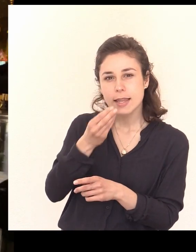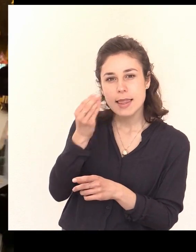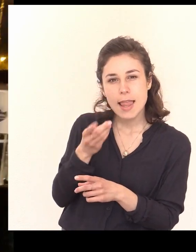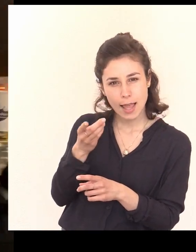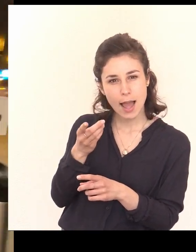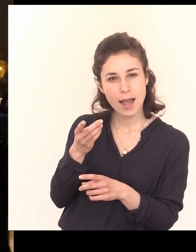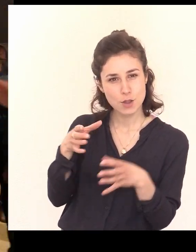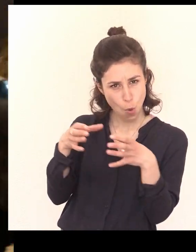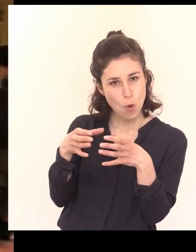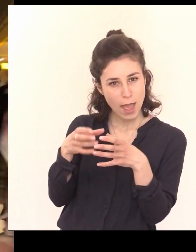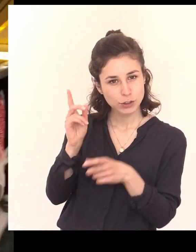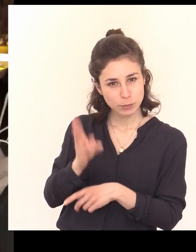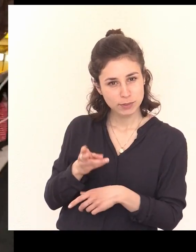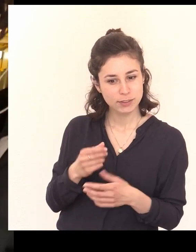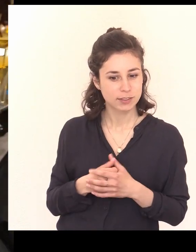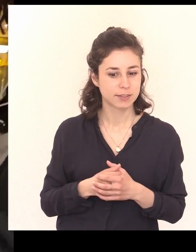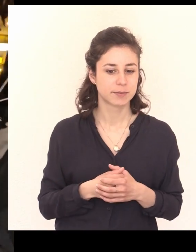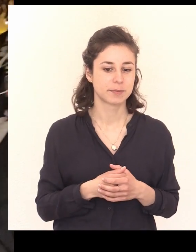Sieht aber lecker aus. Das sind Donuts,